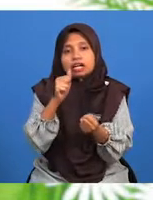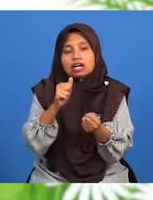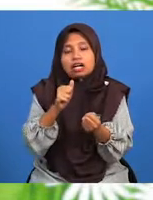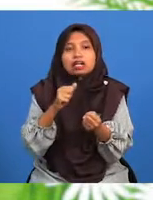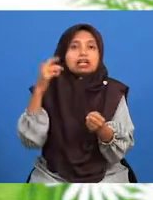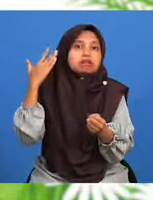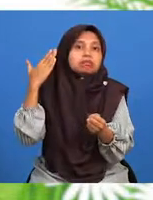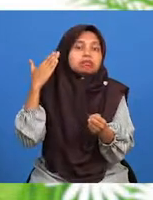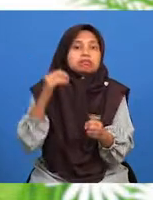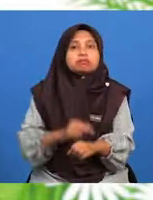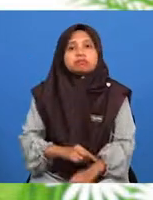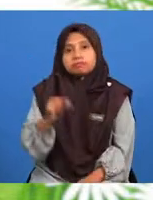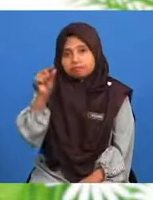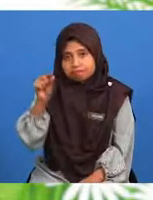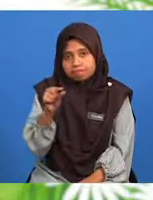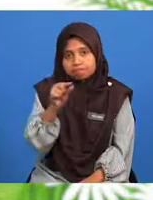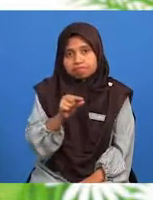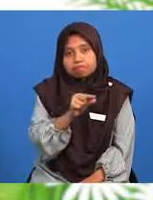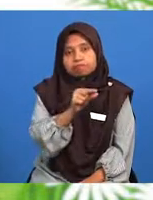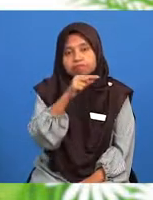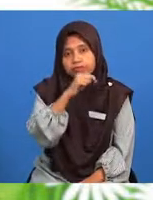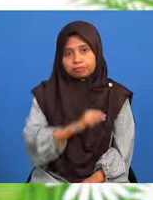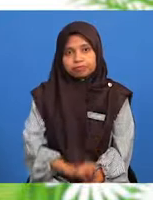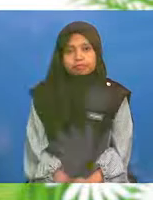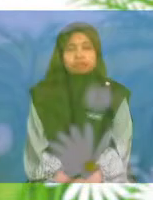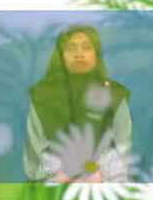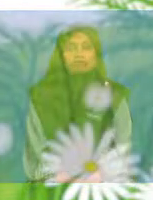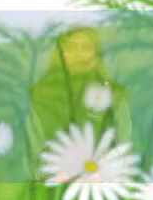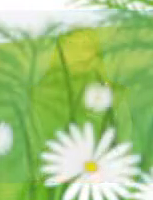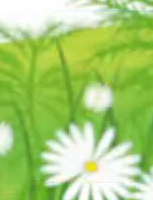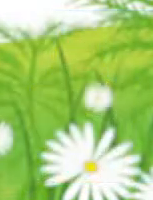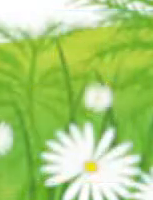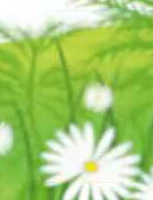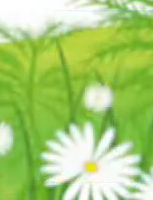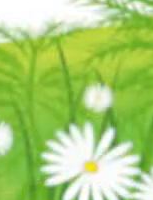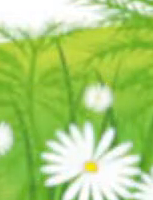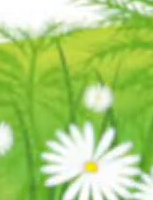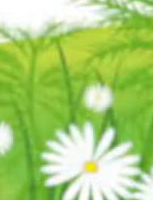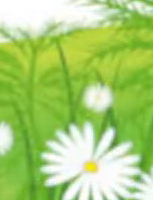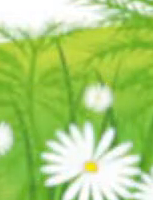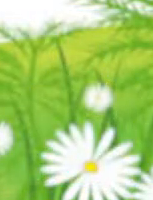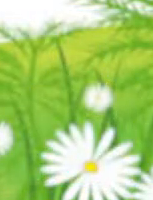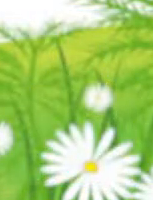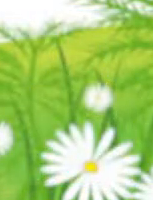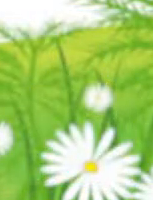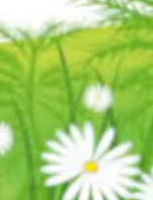berbunyi, A'udzu billahi minasy syaithanir rajim.